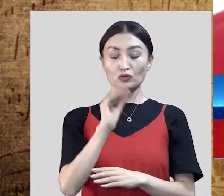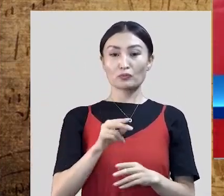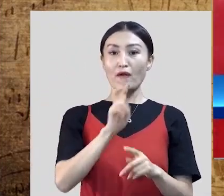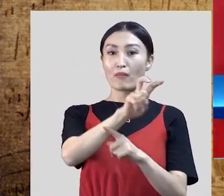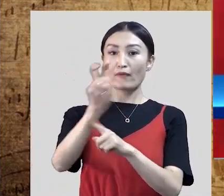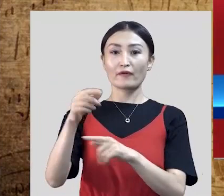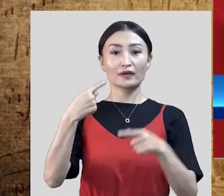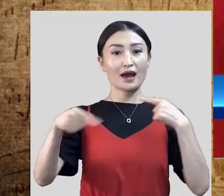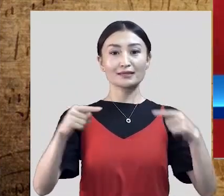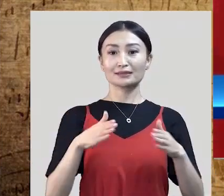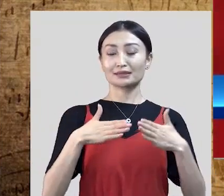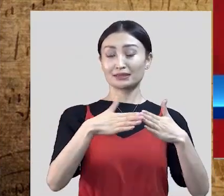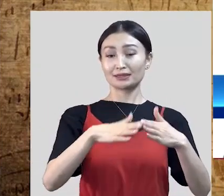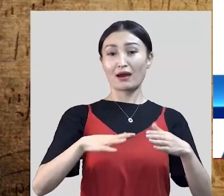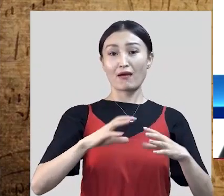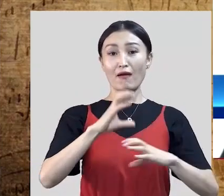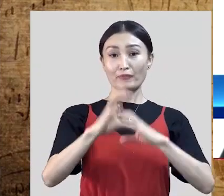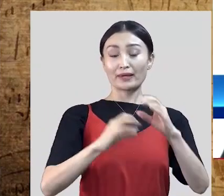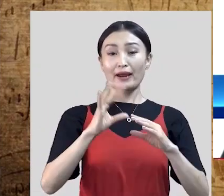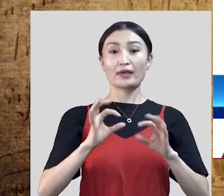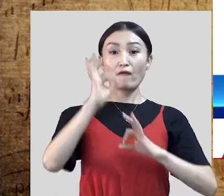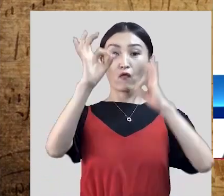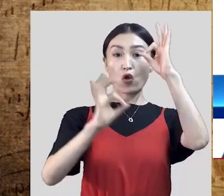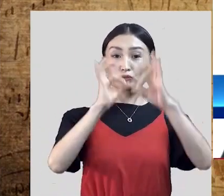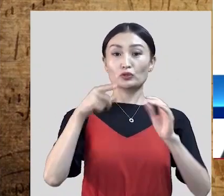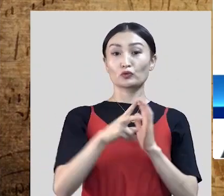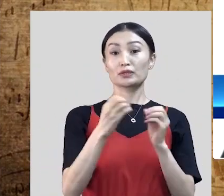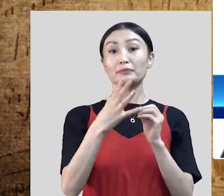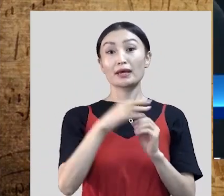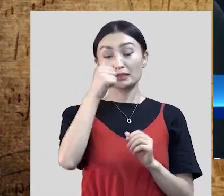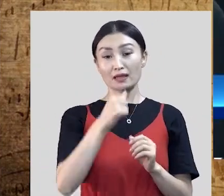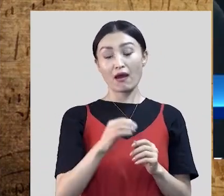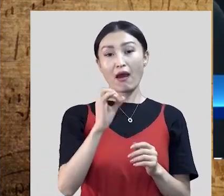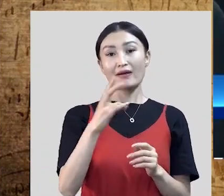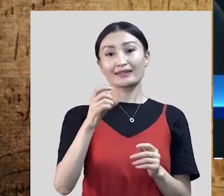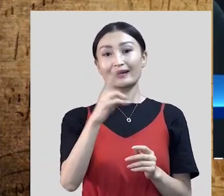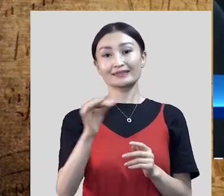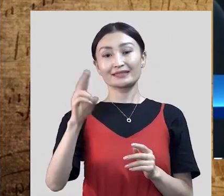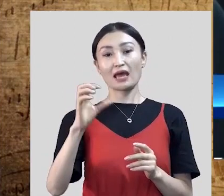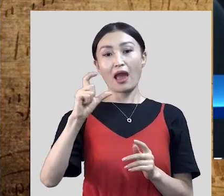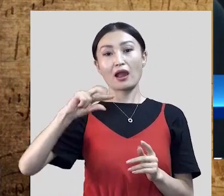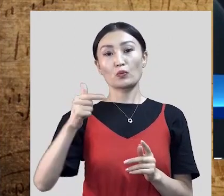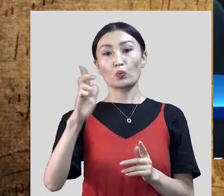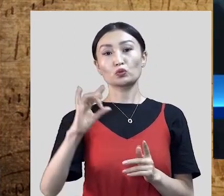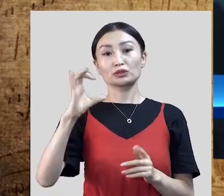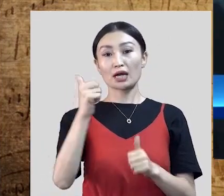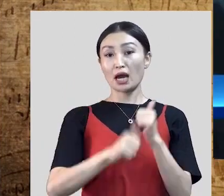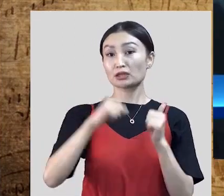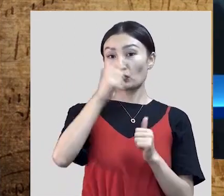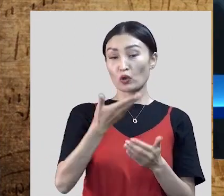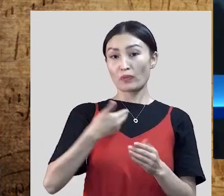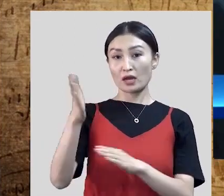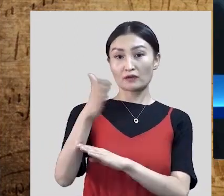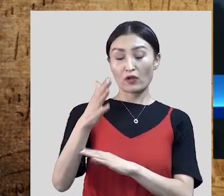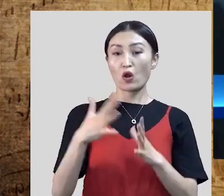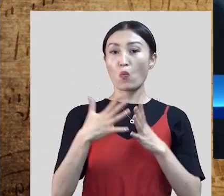побывать в разных частях мира и даже в космосе. А в 2015 году он был в Антарктиде и на Эльбрусе. С каждым годом наше знамя